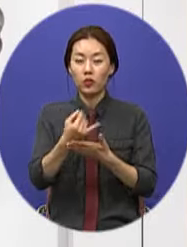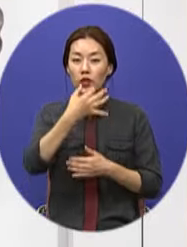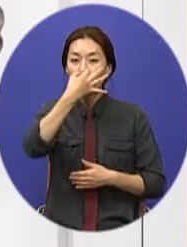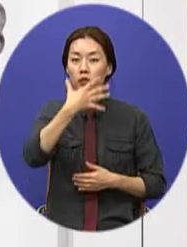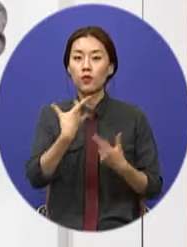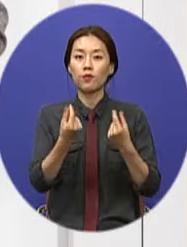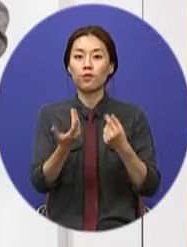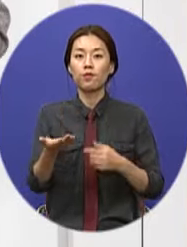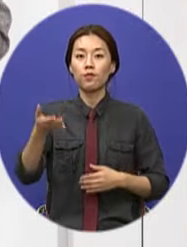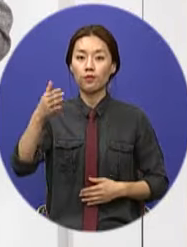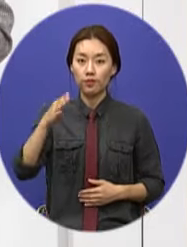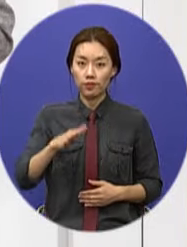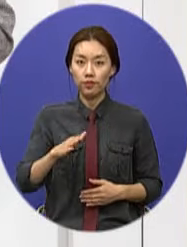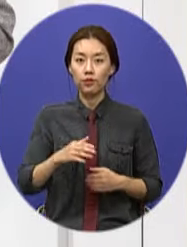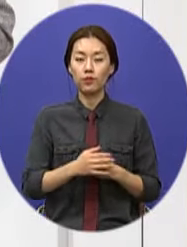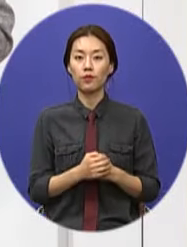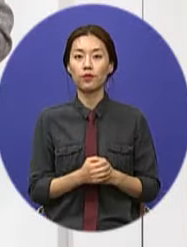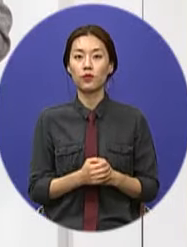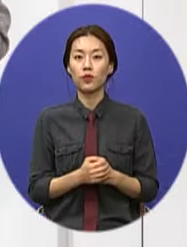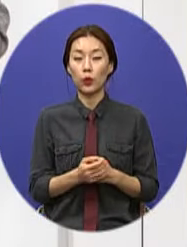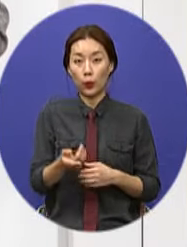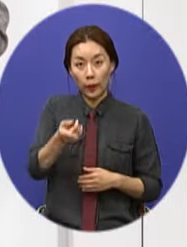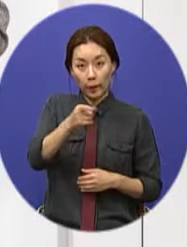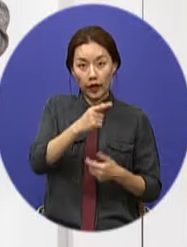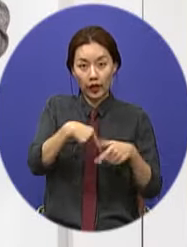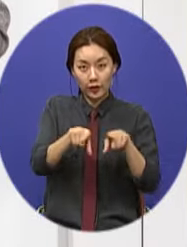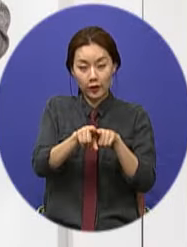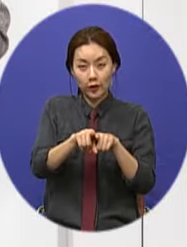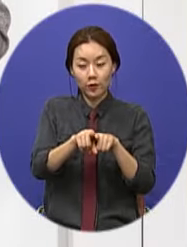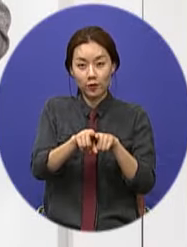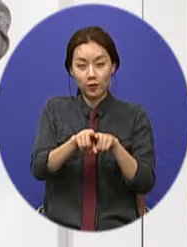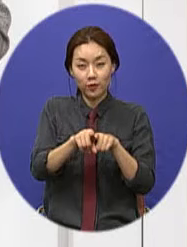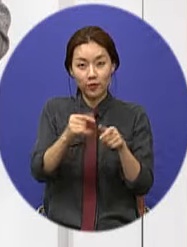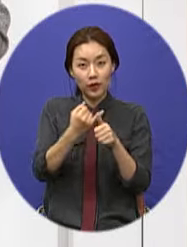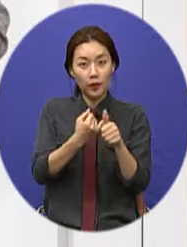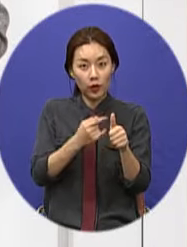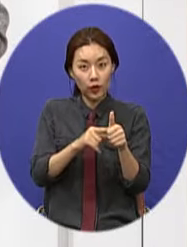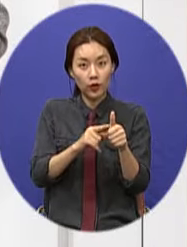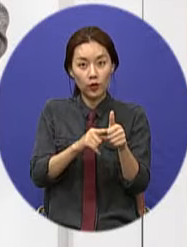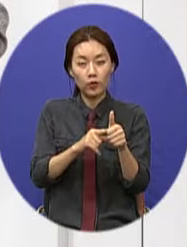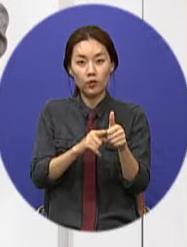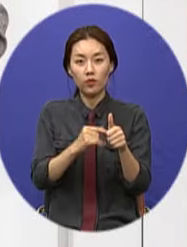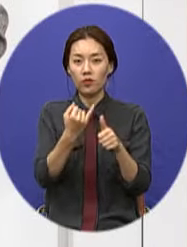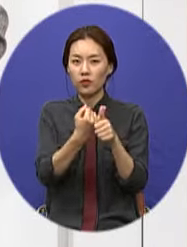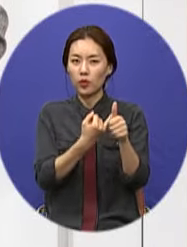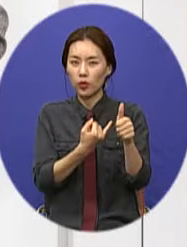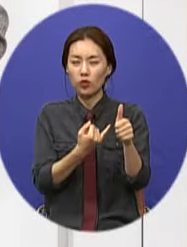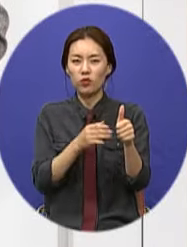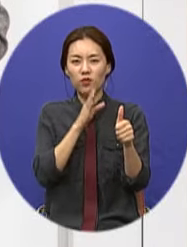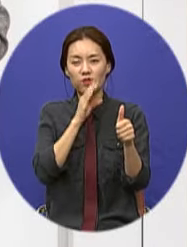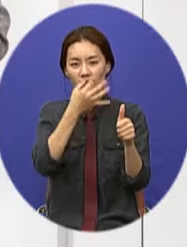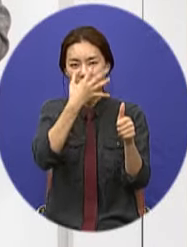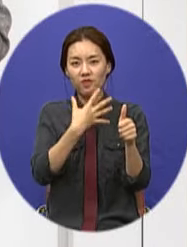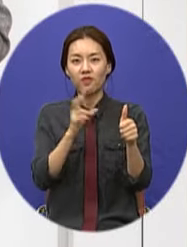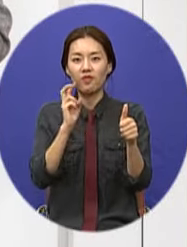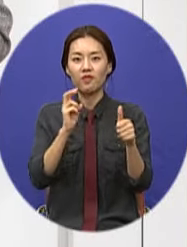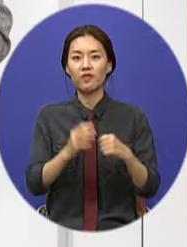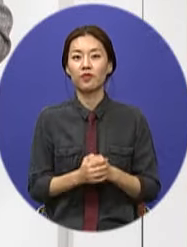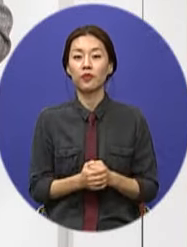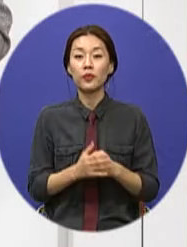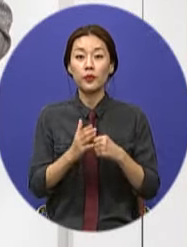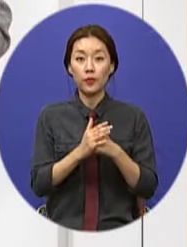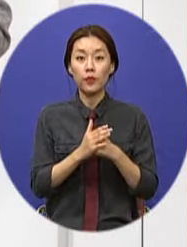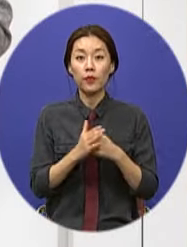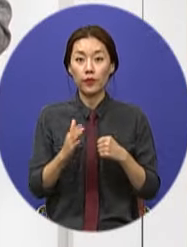힘드시지만 네. 또 저 우리 옆에 계시는 그 남편분 되신 분도 네. 엄청 힘드실 거예요.